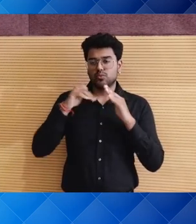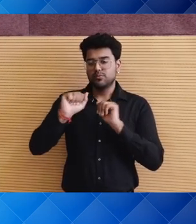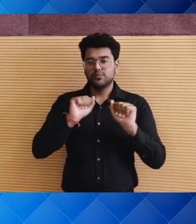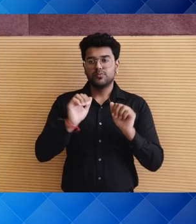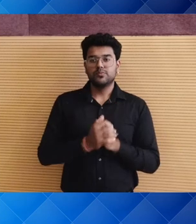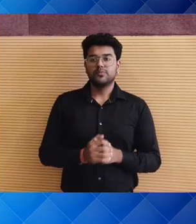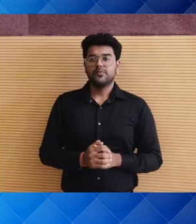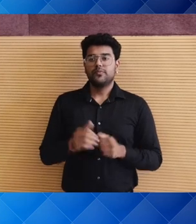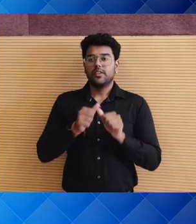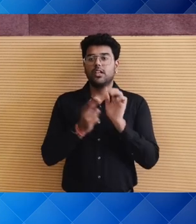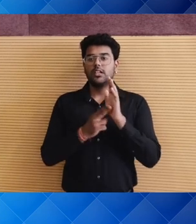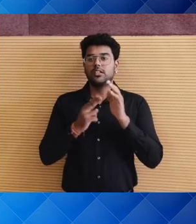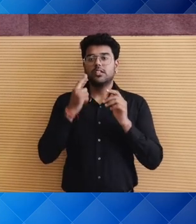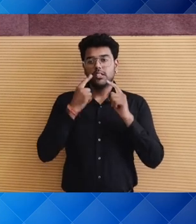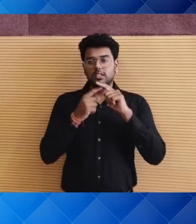आदरणीय अनीता करवाल जी,